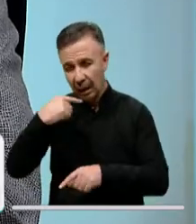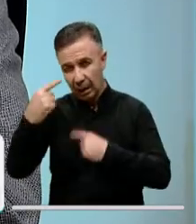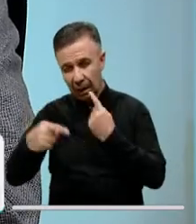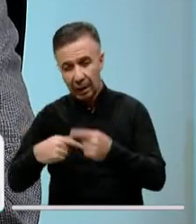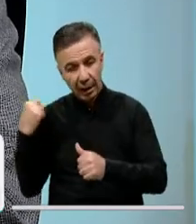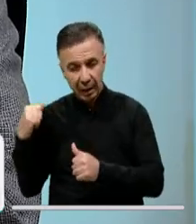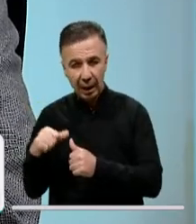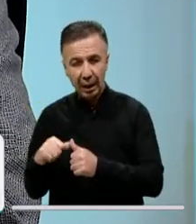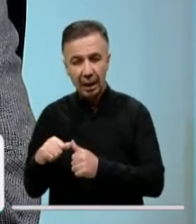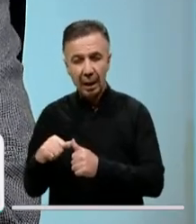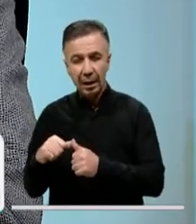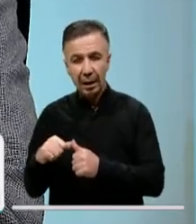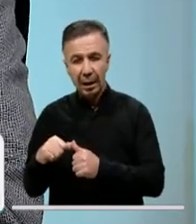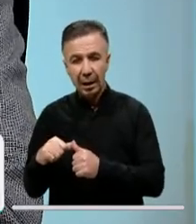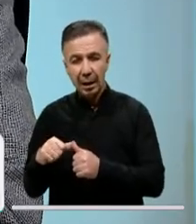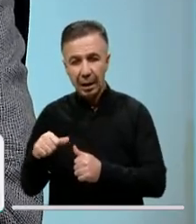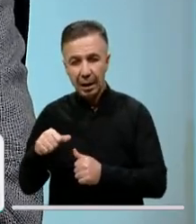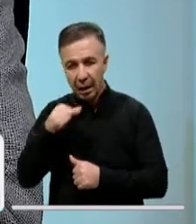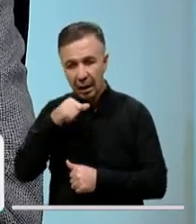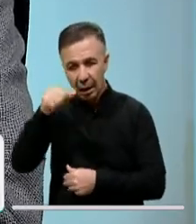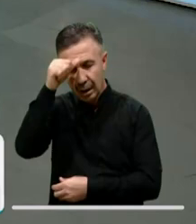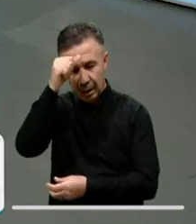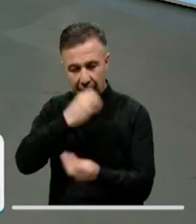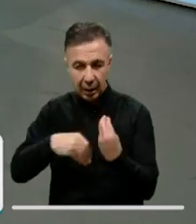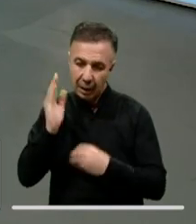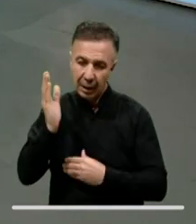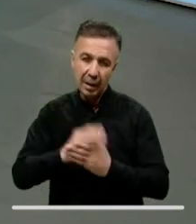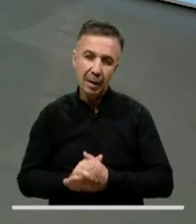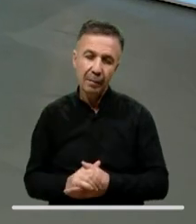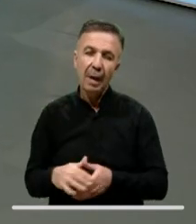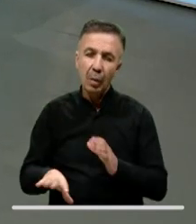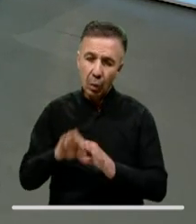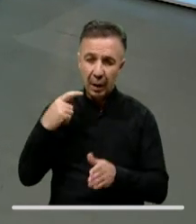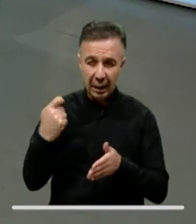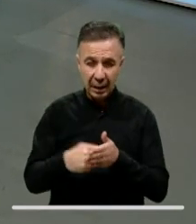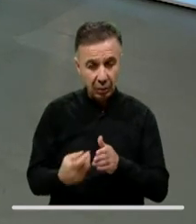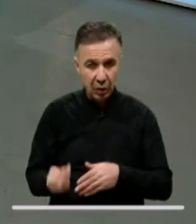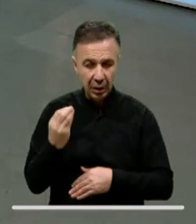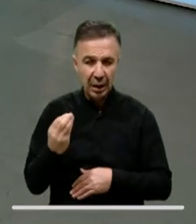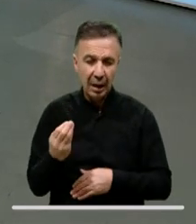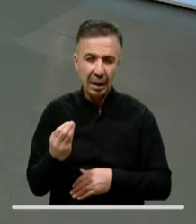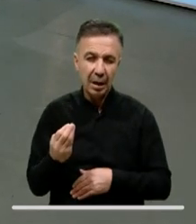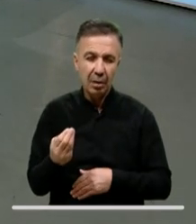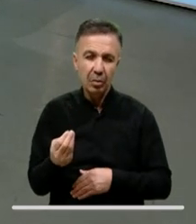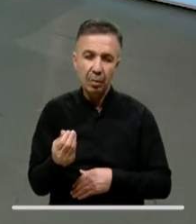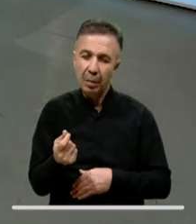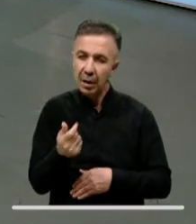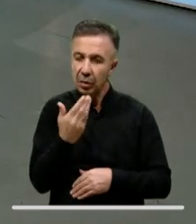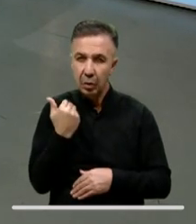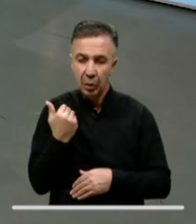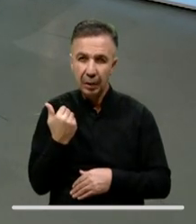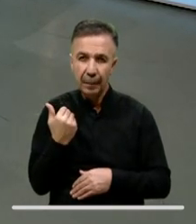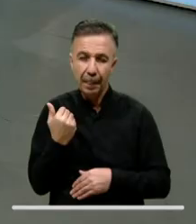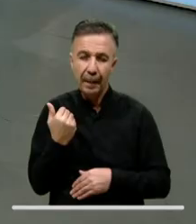yıllarda tekrar çıkar ve gider. Eyvallah. Peki bütün bunların yanında kurada ismi çıktı. Henüz istitaatı yoksa bile, parası yoksa